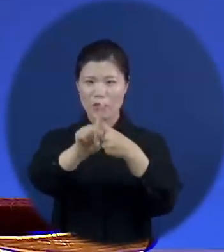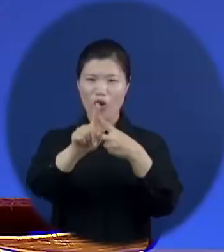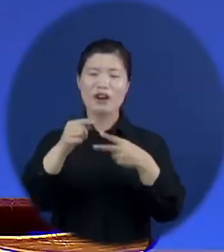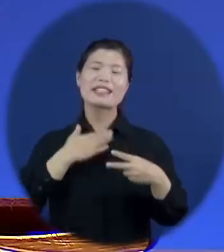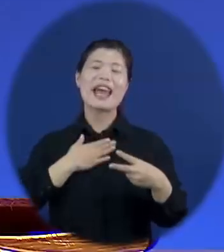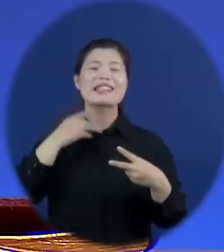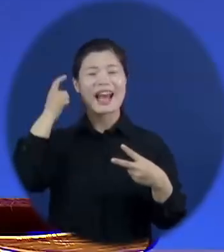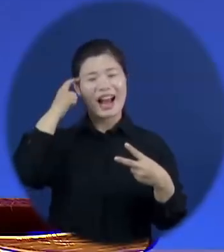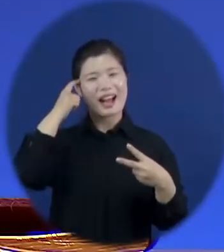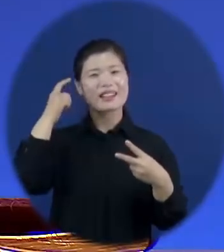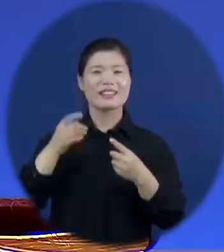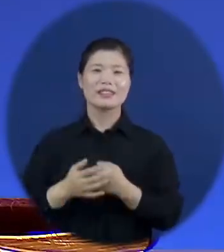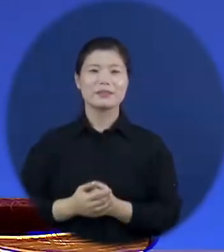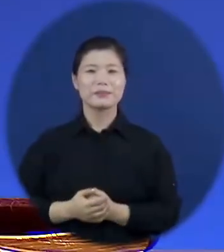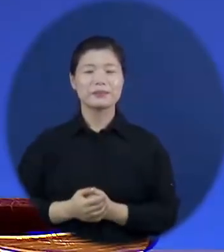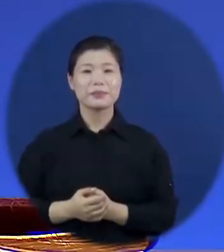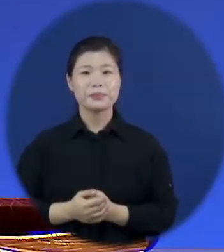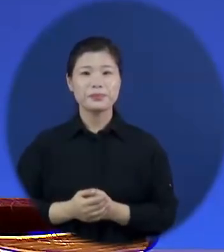있습니다.